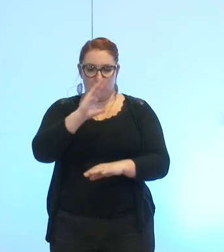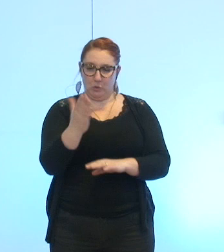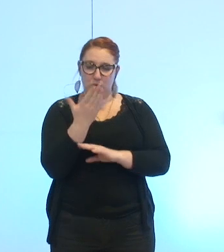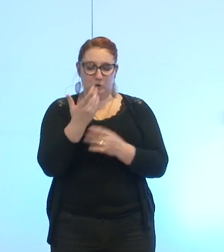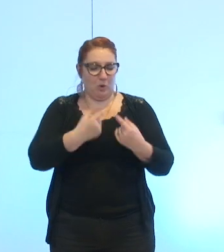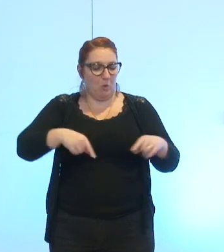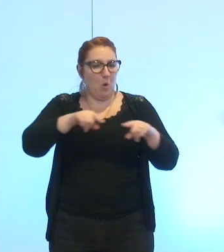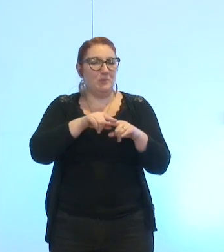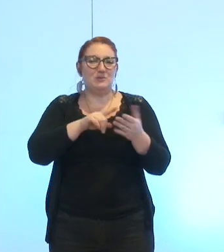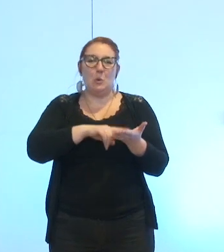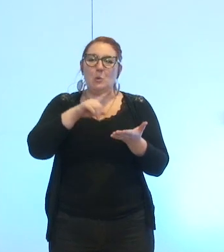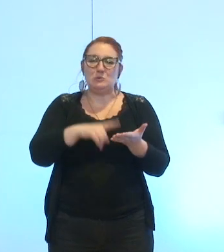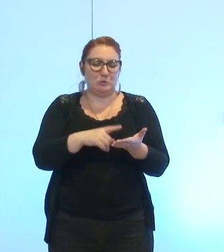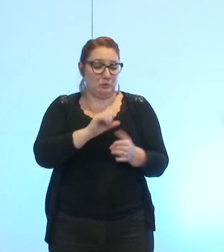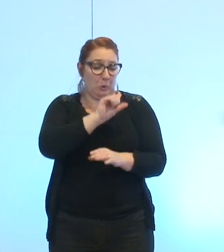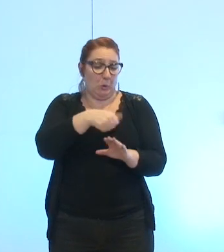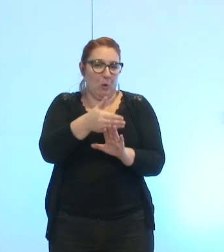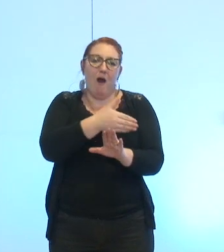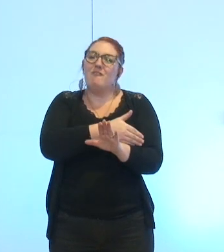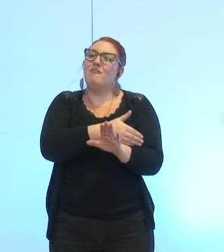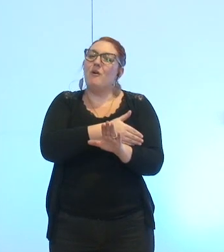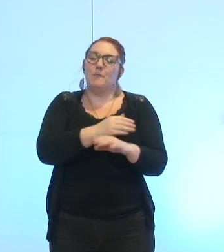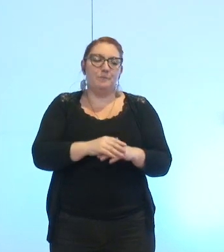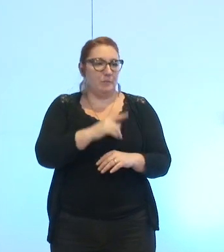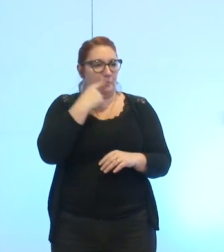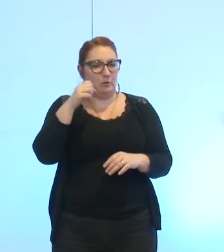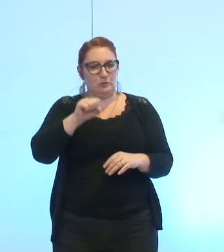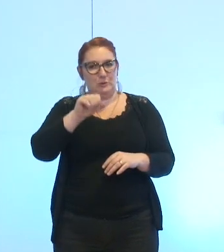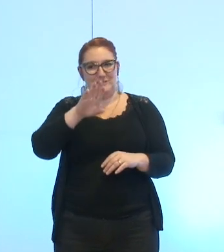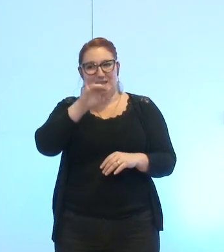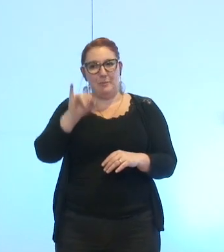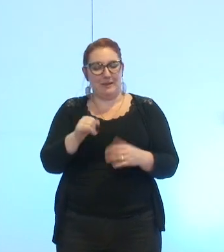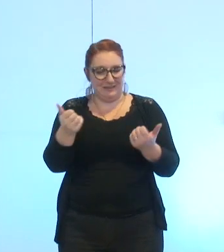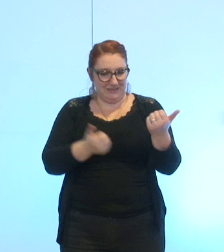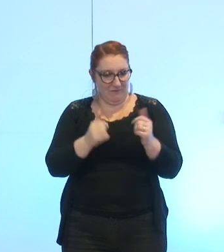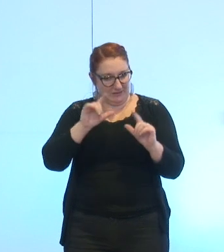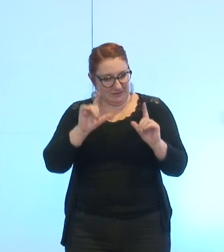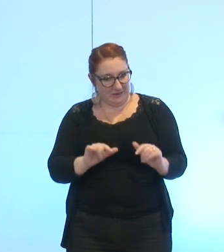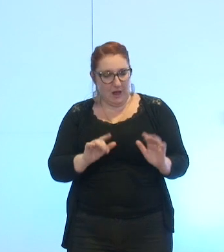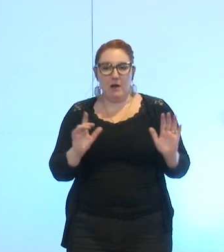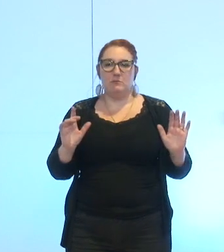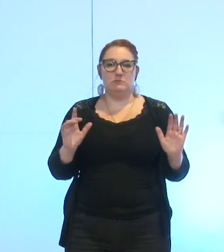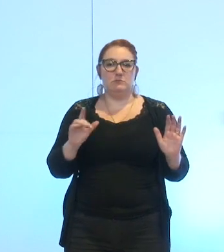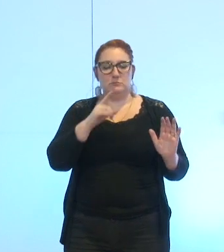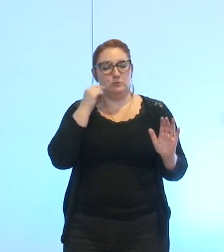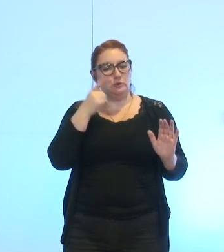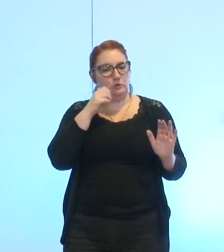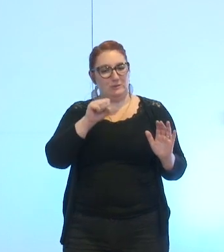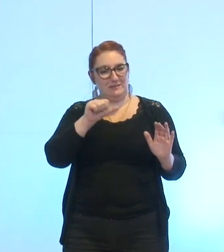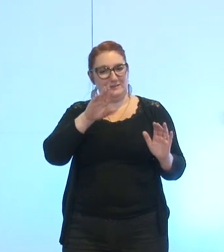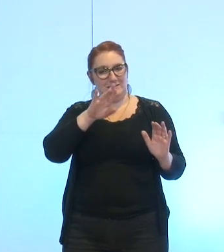commission ressources avec Monsieur Sabri et les services qui étaient présents monsieur Sabri ayant